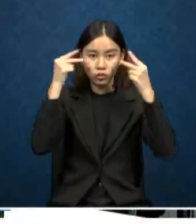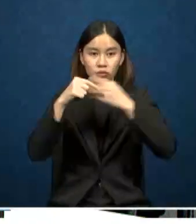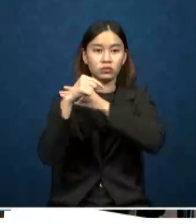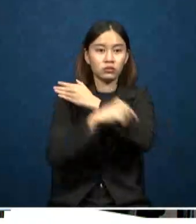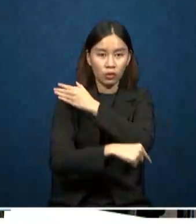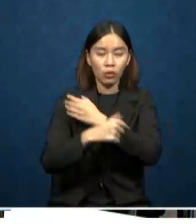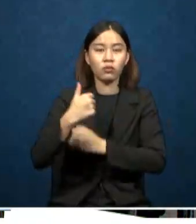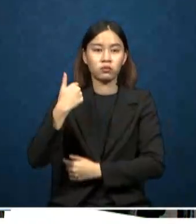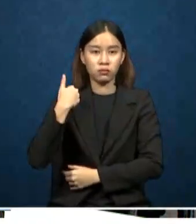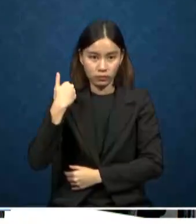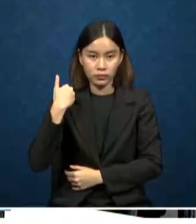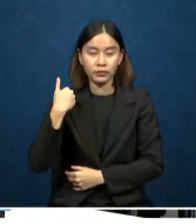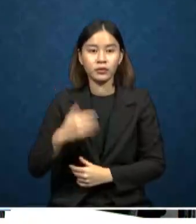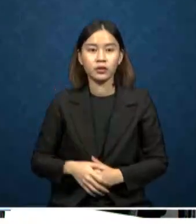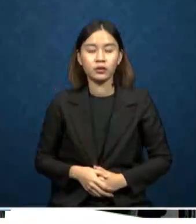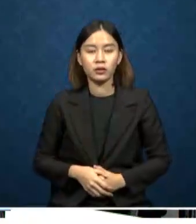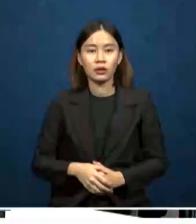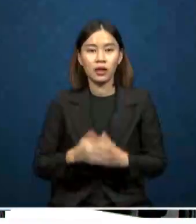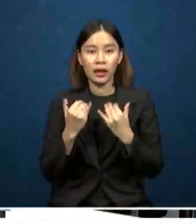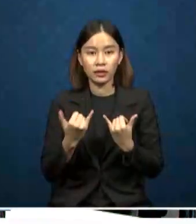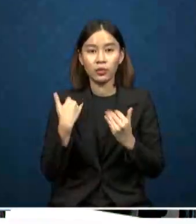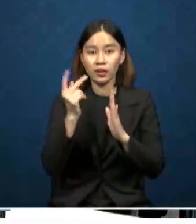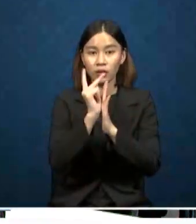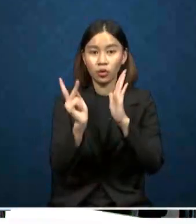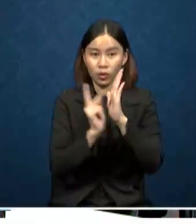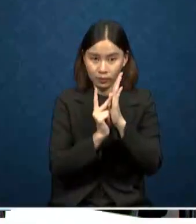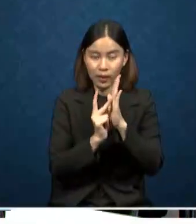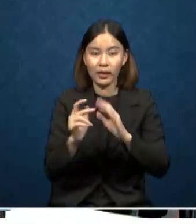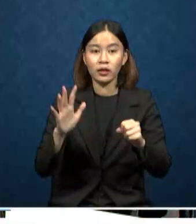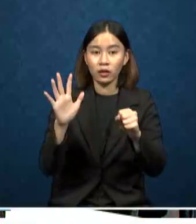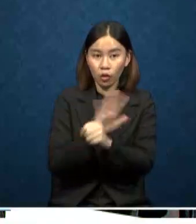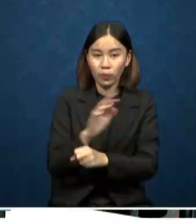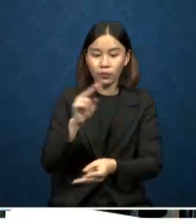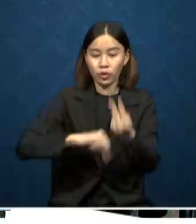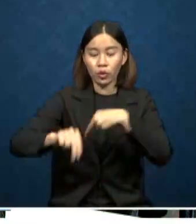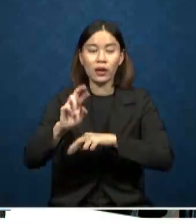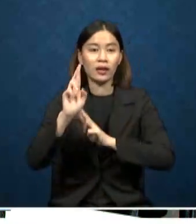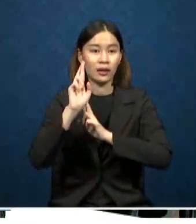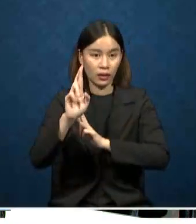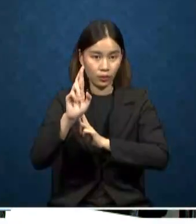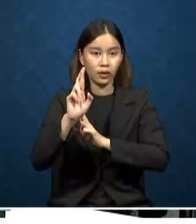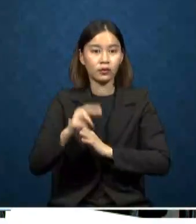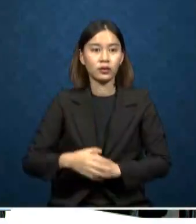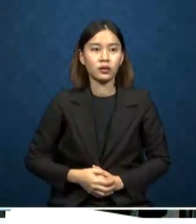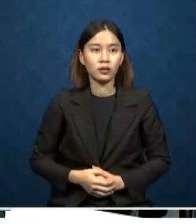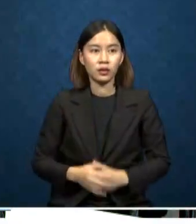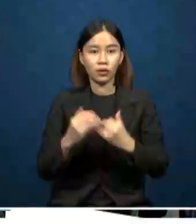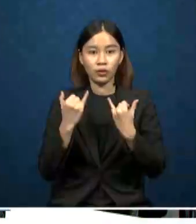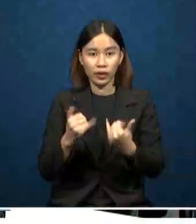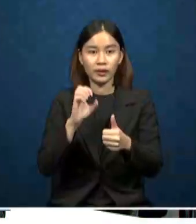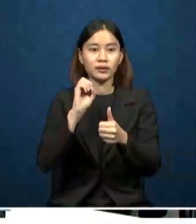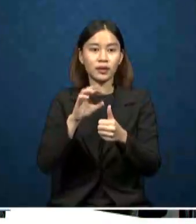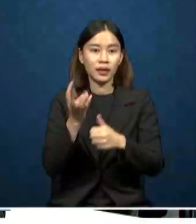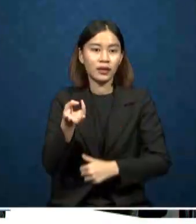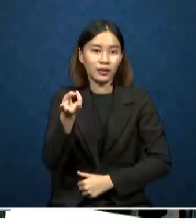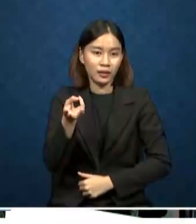ในส่วนนี้ก็เป็นได้อันนี้ก็ต้องมีกฎหมายที่รัดกุมแลคอยเฝ้าระวังให้ด้วยตรงนี้ค่ะดิฉันก็เสนอประเด็นเล็ก